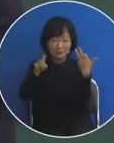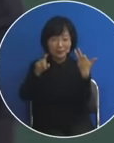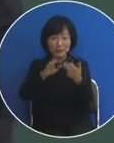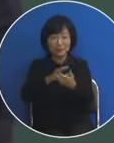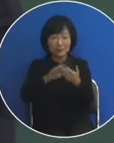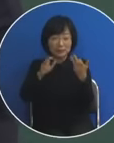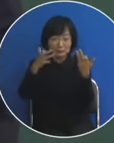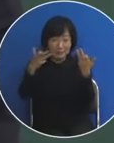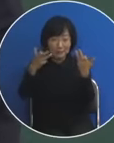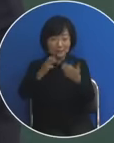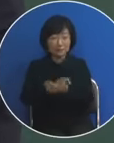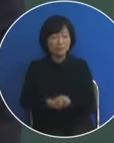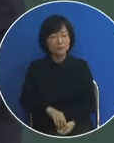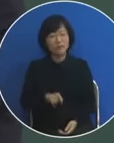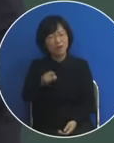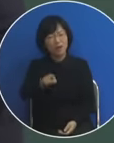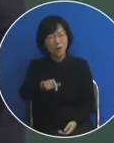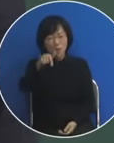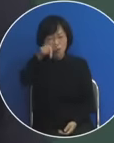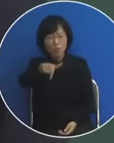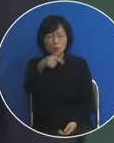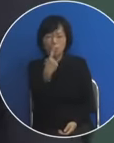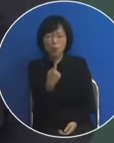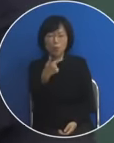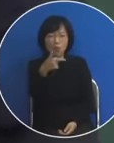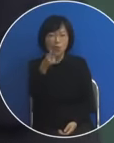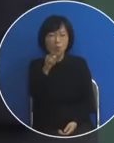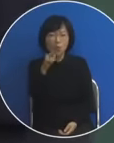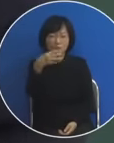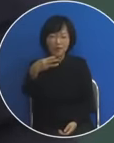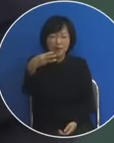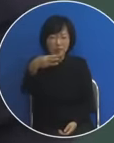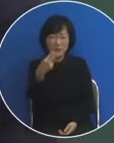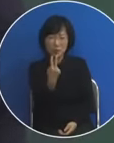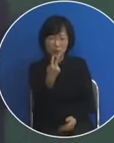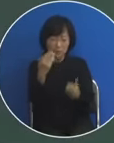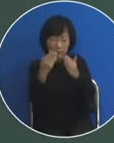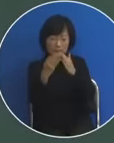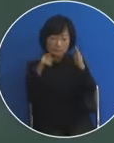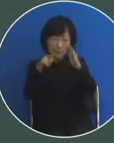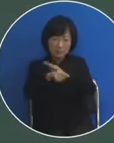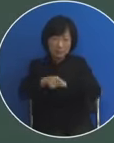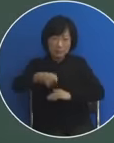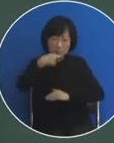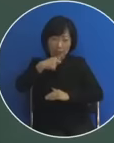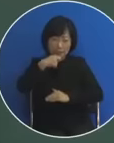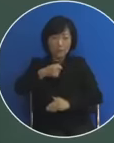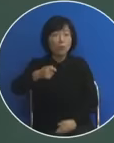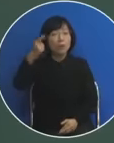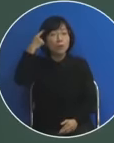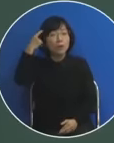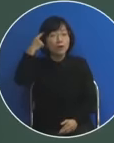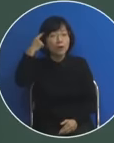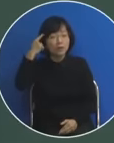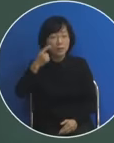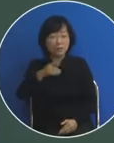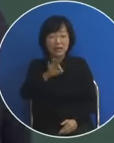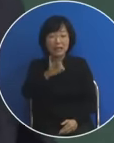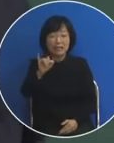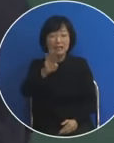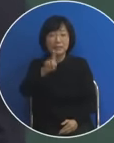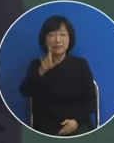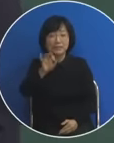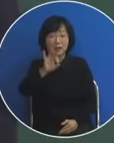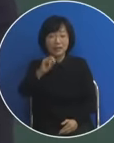가서 식사할 수 있냐? How could you go and have a meal at Cornelius' house? 어째서 이방인 집에 갔냐? Now how could you go into the house of a